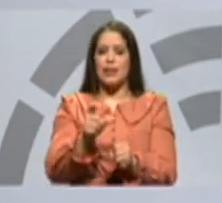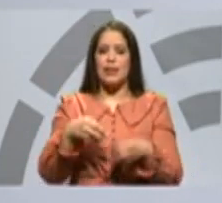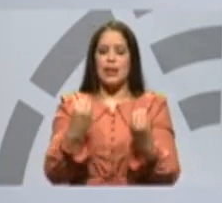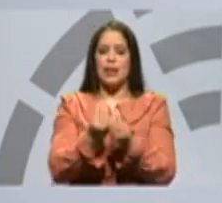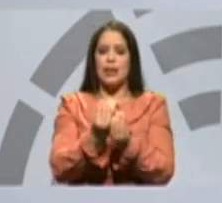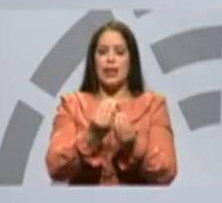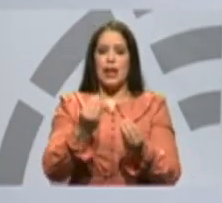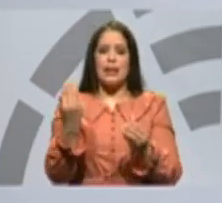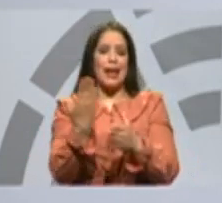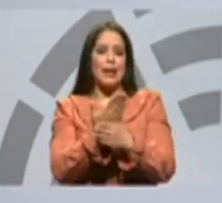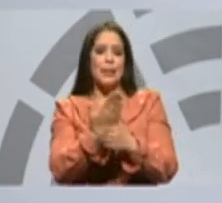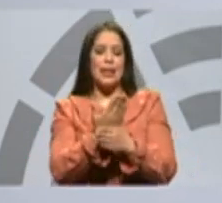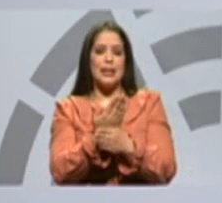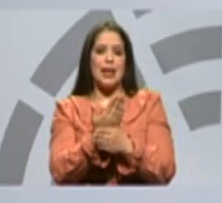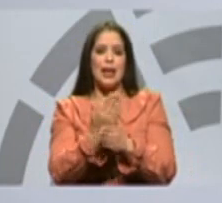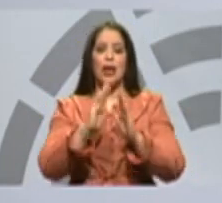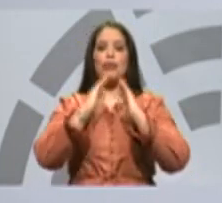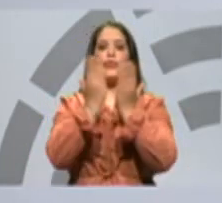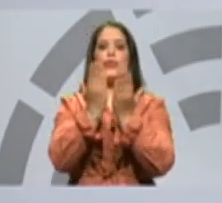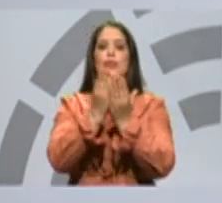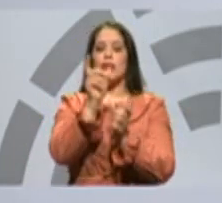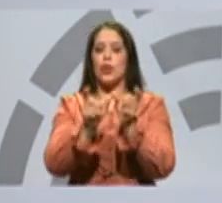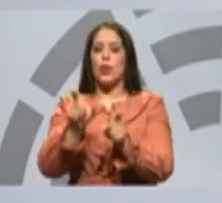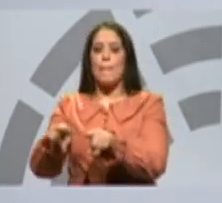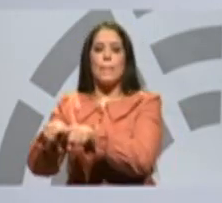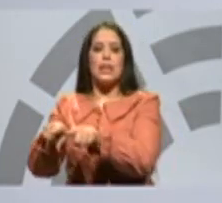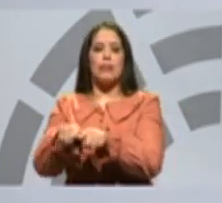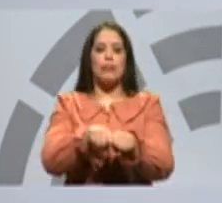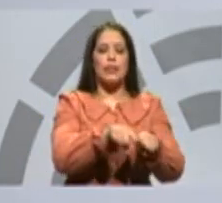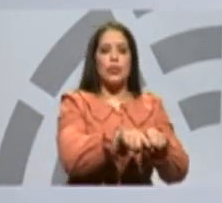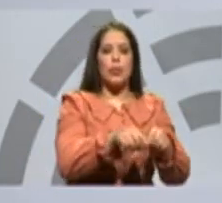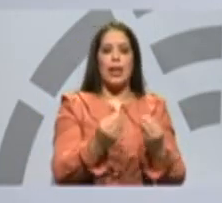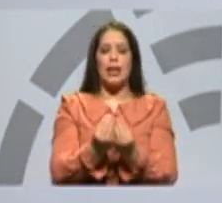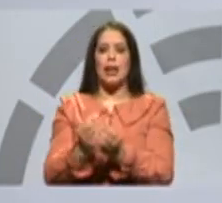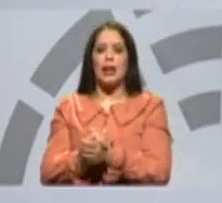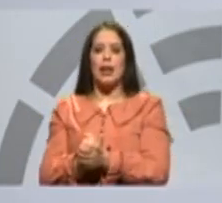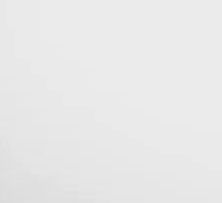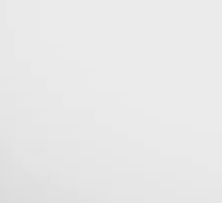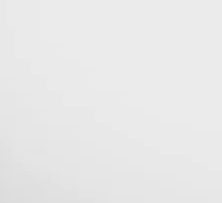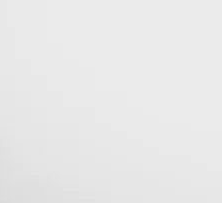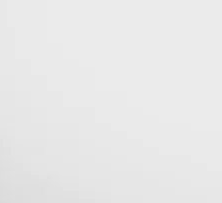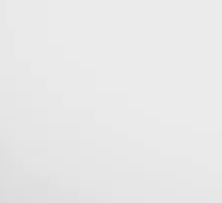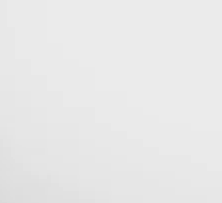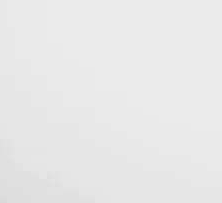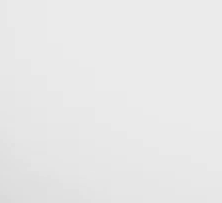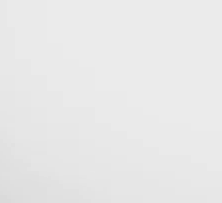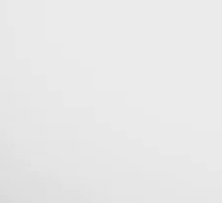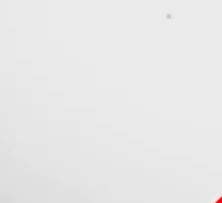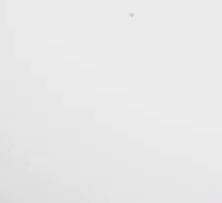العموميه ان شاء الله معانا ومع بقيه الزملاء في البرلمان القادم ان شاء الله بس تكون تونس افضل